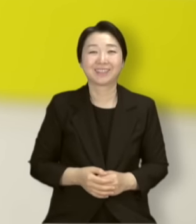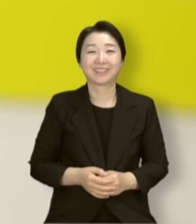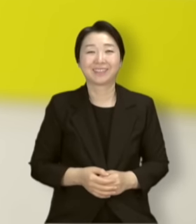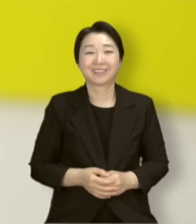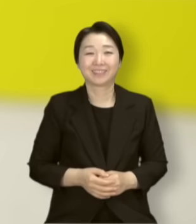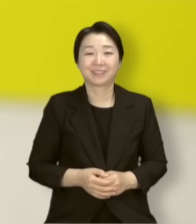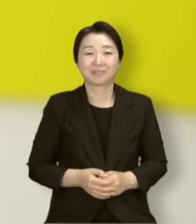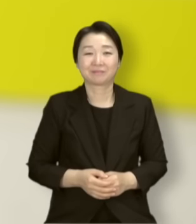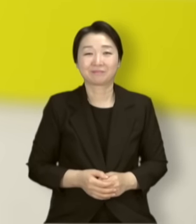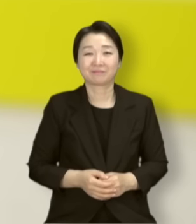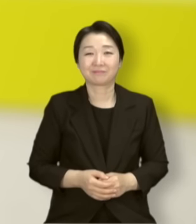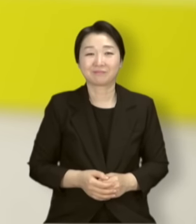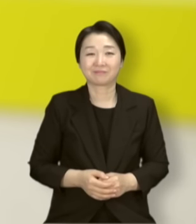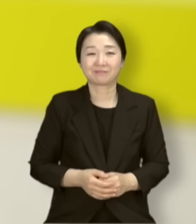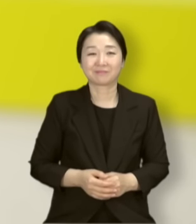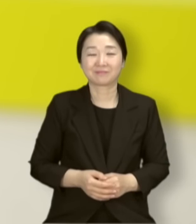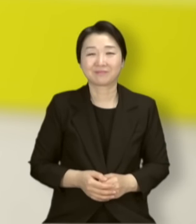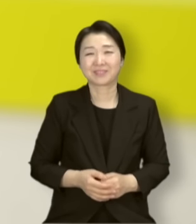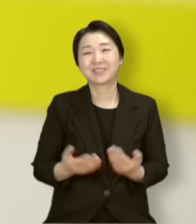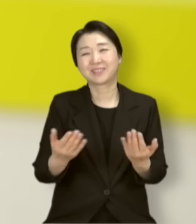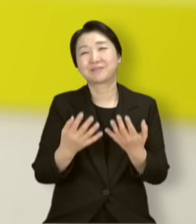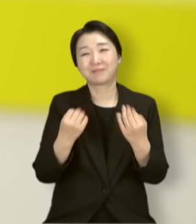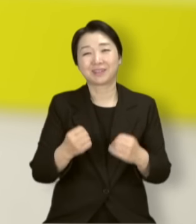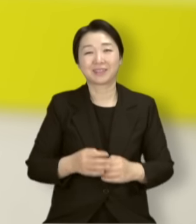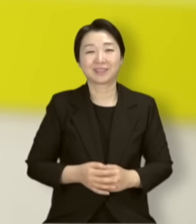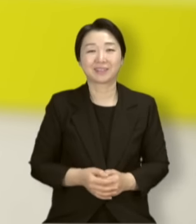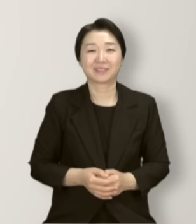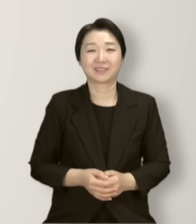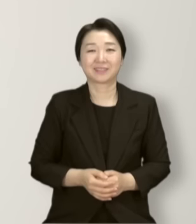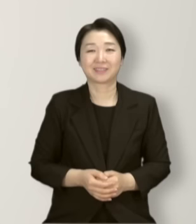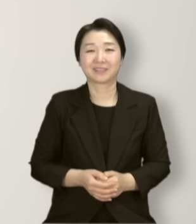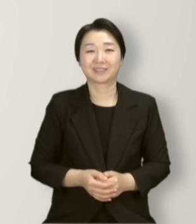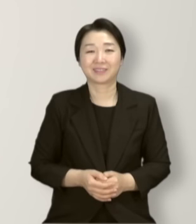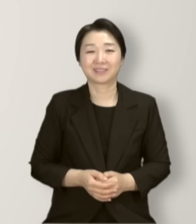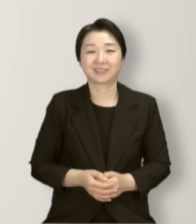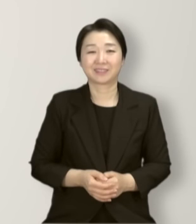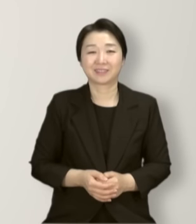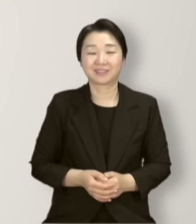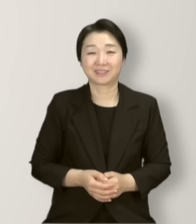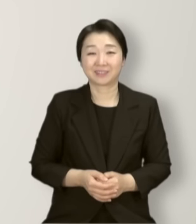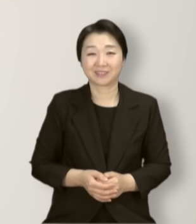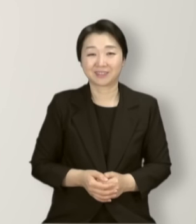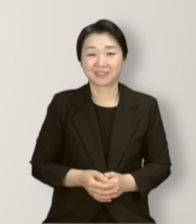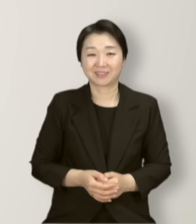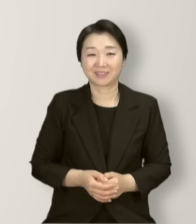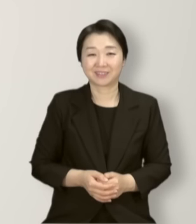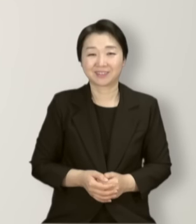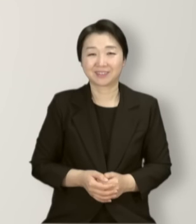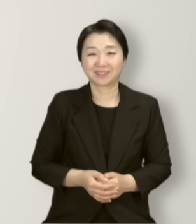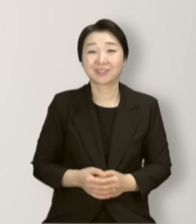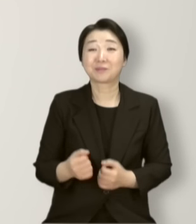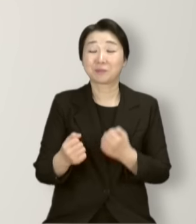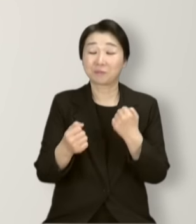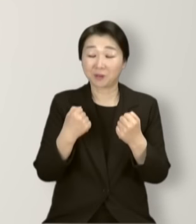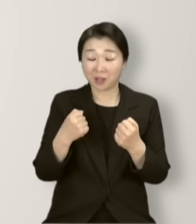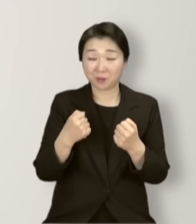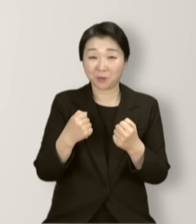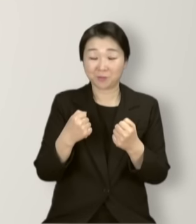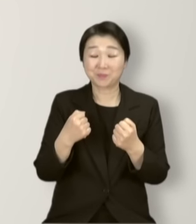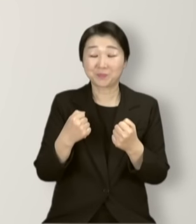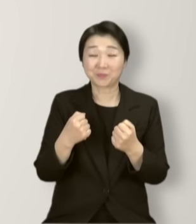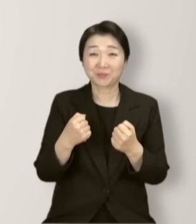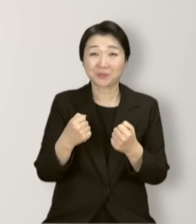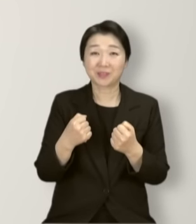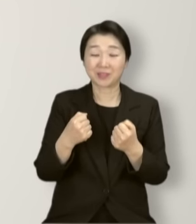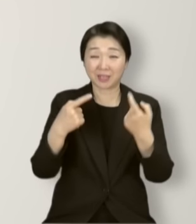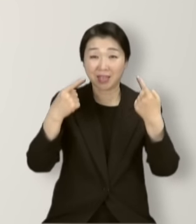네. 뭐 그런 일은 많이 있지요. 그럴 때 예. 아유, 이 자리가 참 그래도 내가 힘들었지만 정말